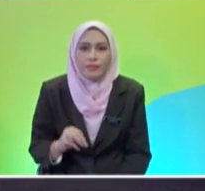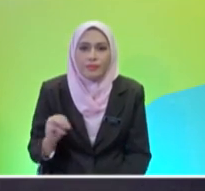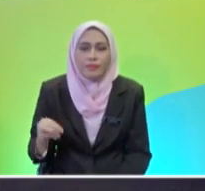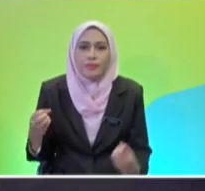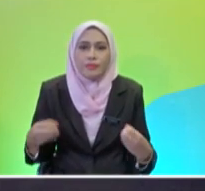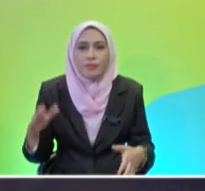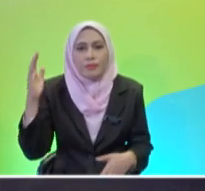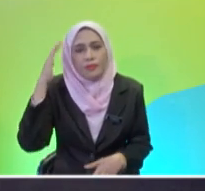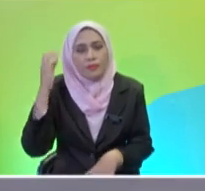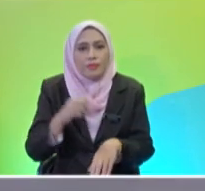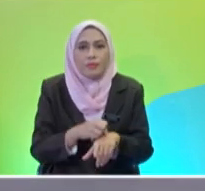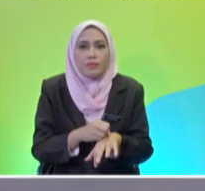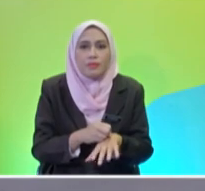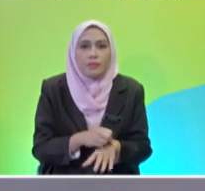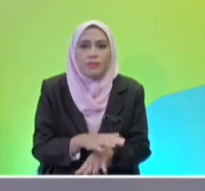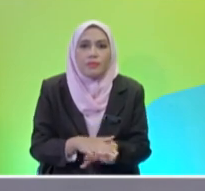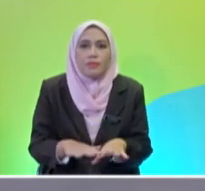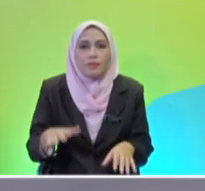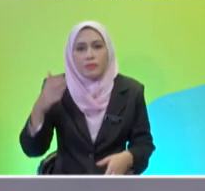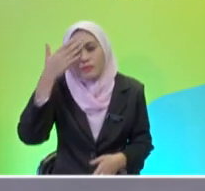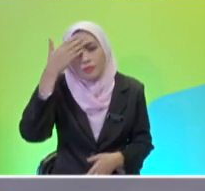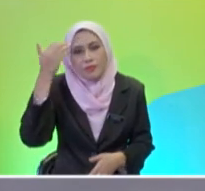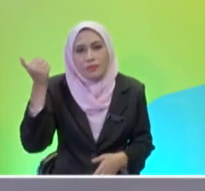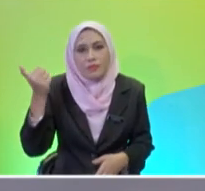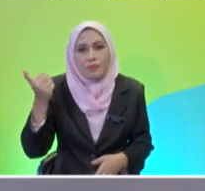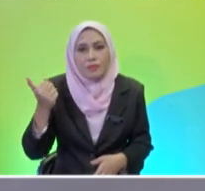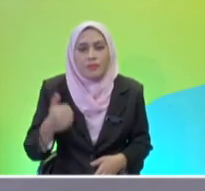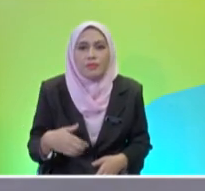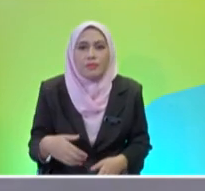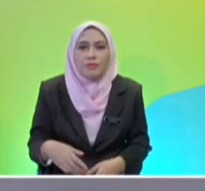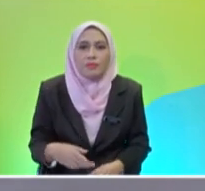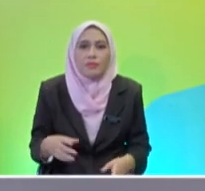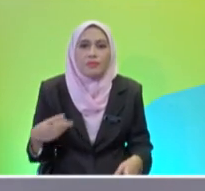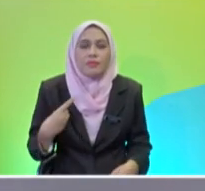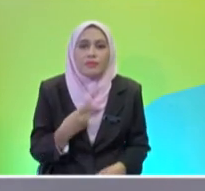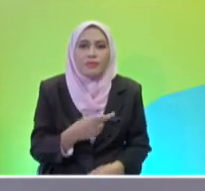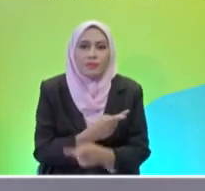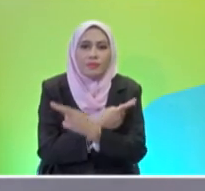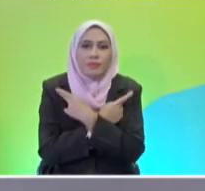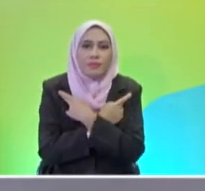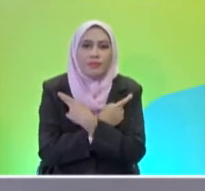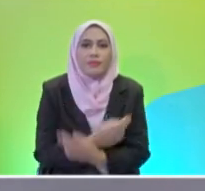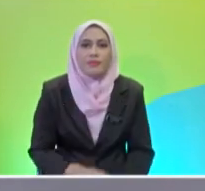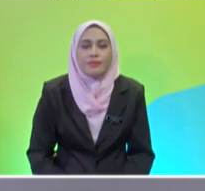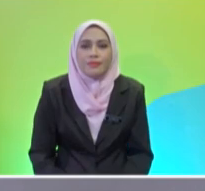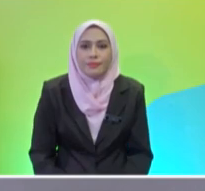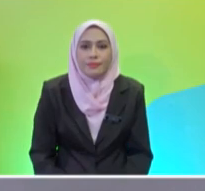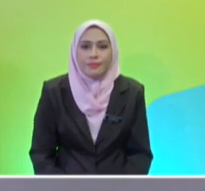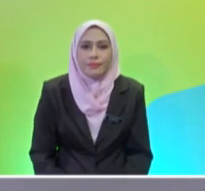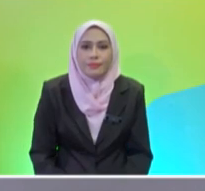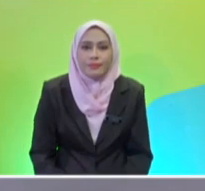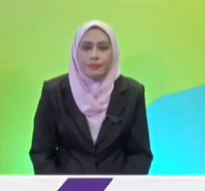serangga pada hari ini. Jangan lupa ya serangga-serangga kita ini. Kita nak rehat dulu sebentar, kembali lagi selepas ini.